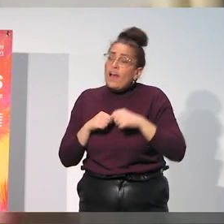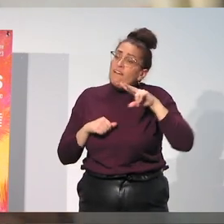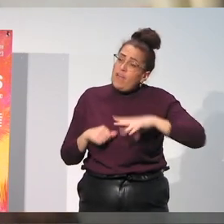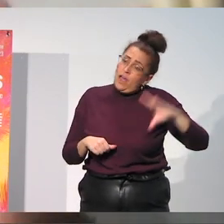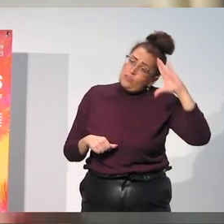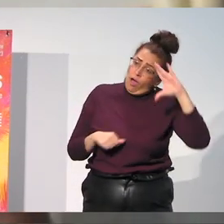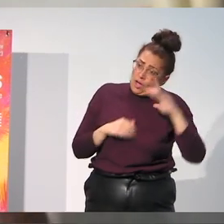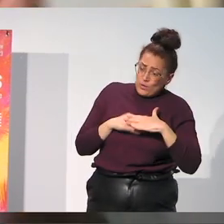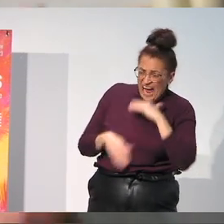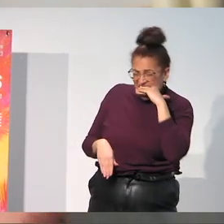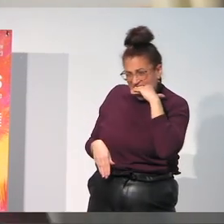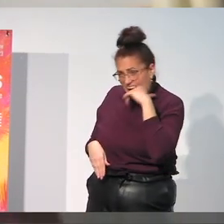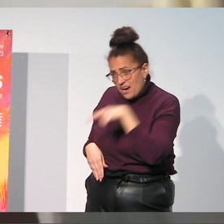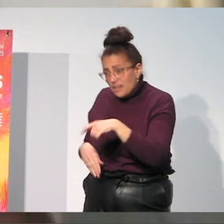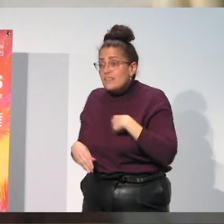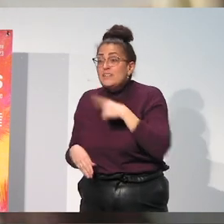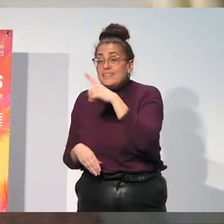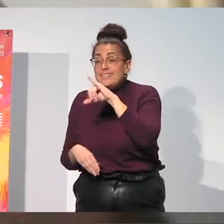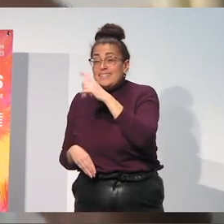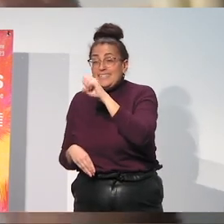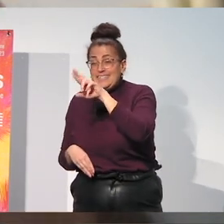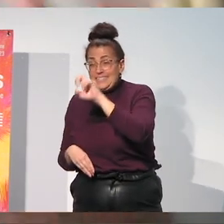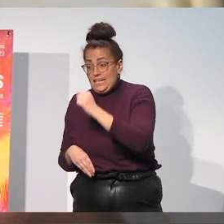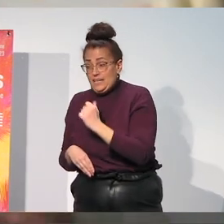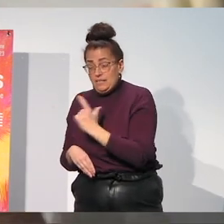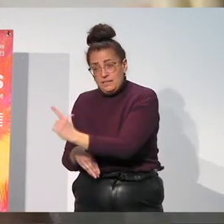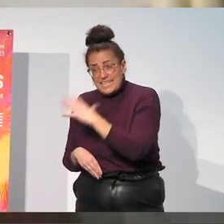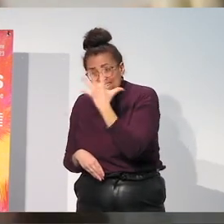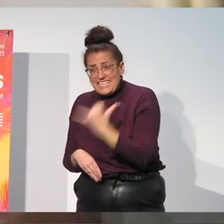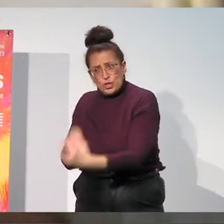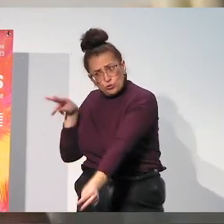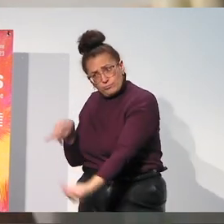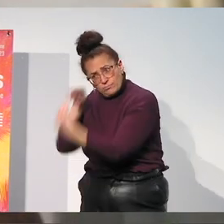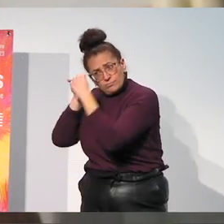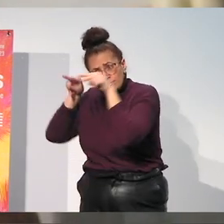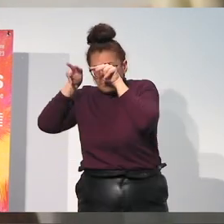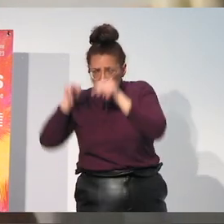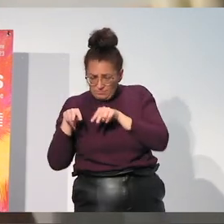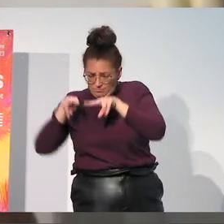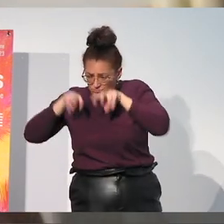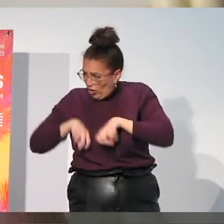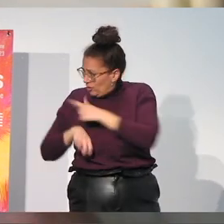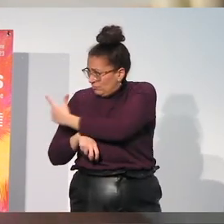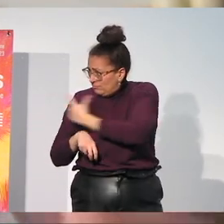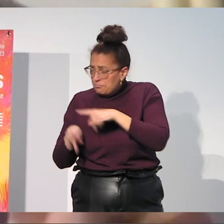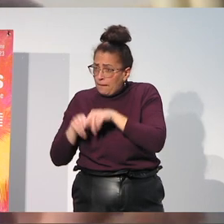passé 5 jours avec un monsieur qui s'appelait Didier, à essayer de trouver en effet le plus d'informations possibles sur